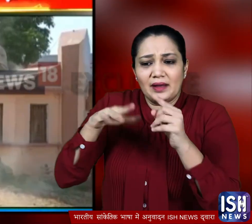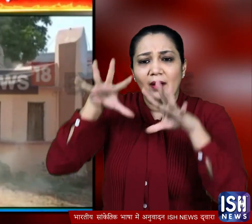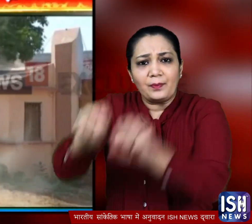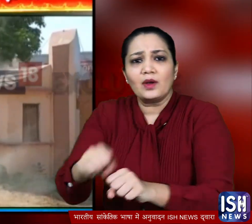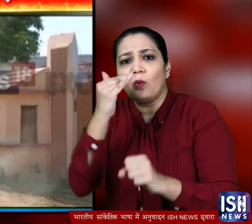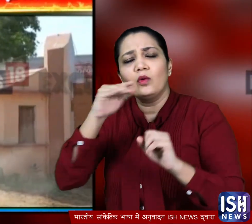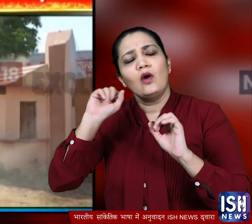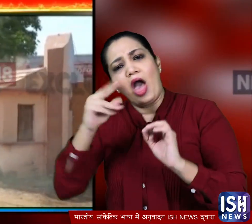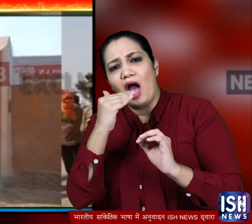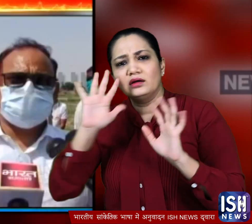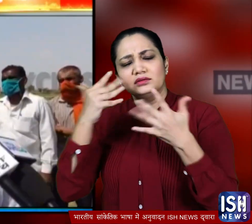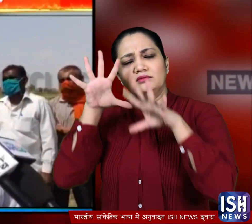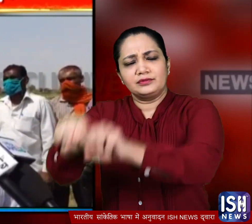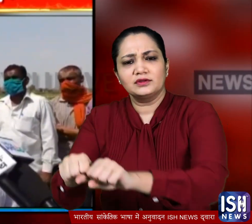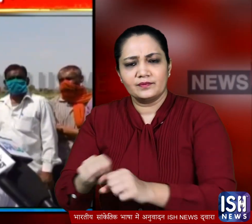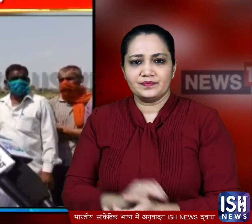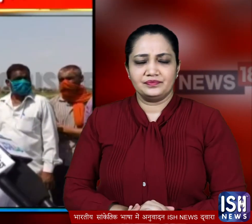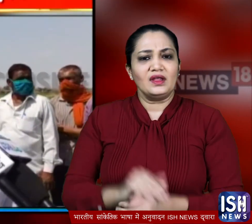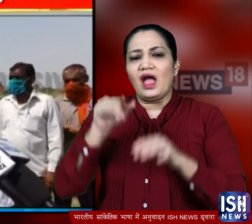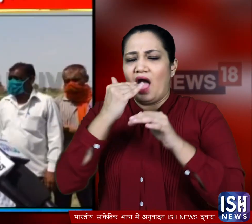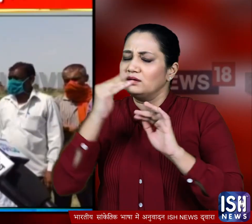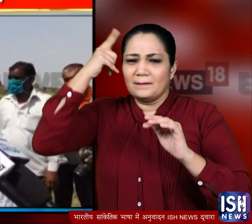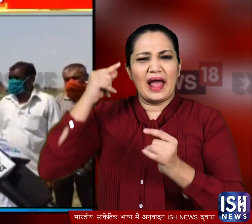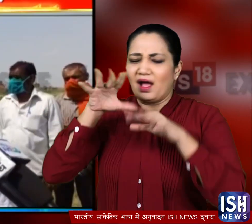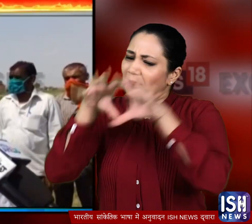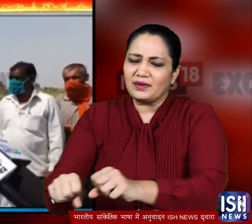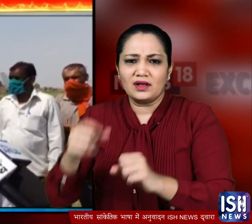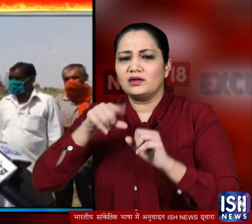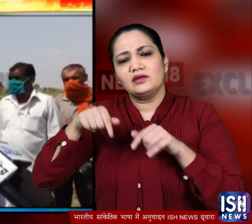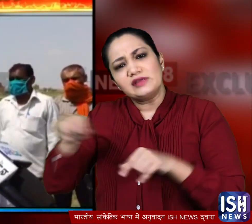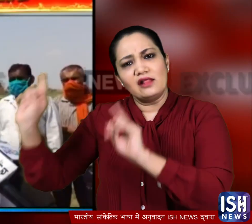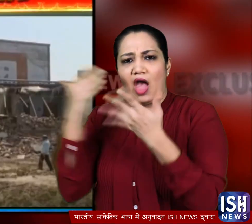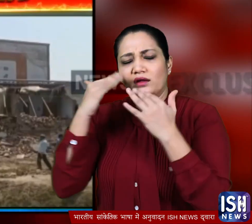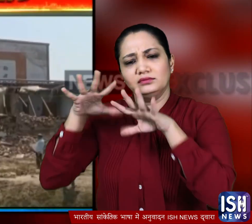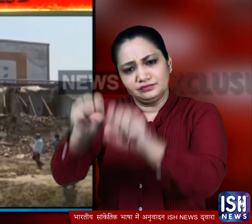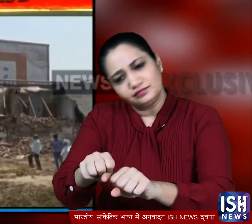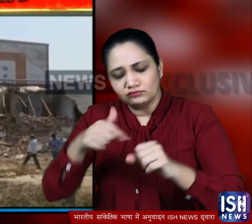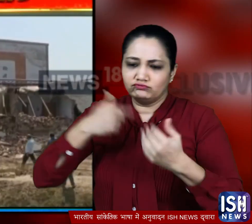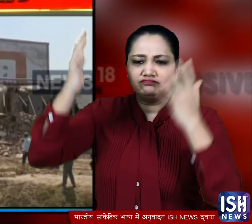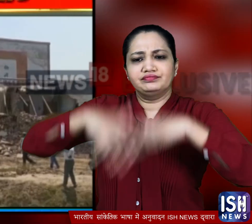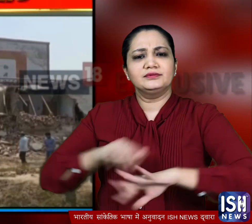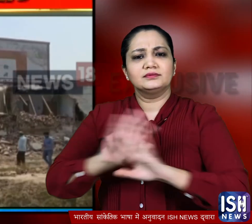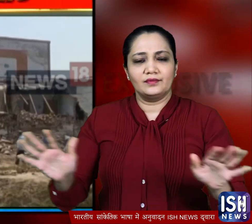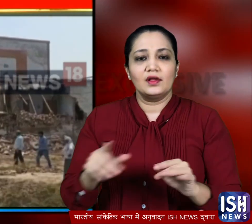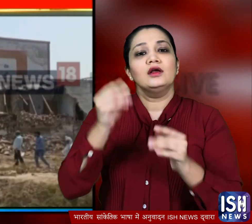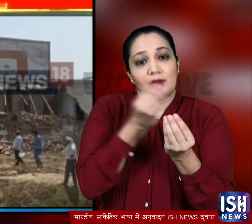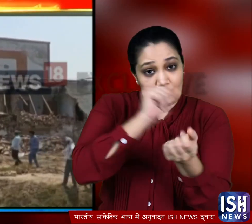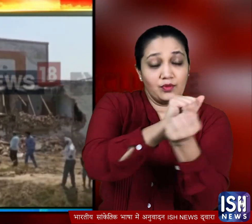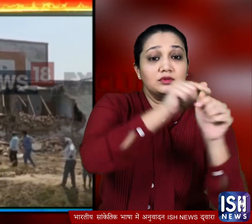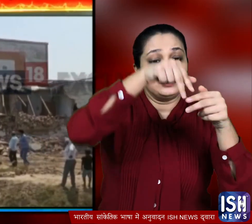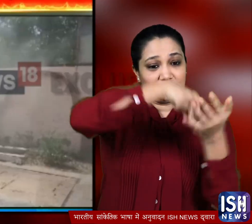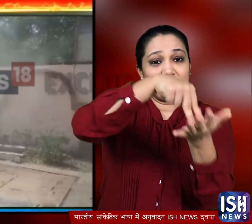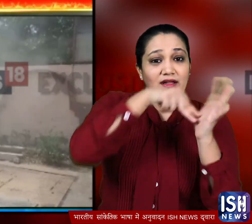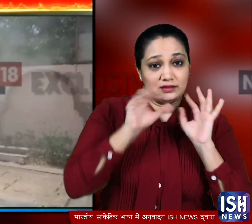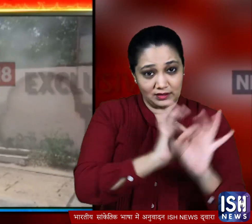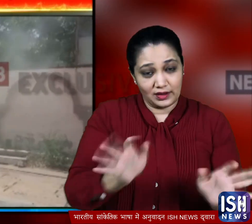जमीन पर कब्जे की बात सच पाई गई। जो अवैध कब्जे वाली जमीन थी वो अपने संसाधनों से जमीन पर कब्जा ले रहे हैं। इस कार्रवाई के दौरान वहां कुछ पुलिस वाले भी मौजूद